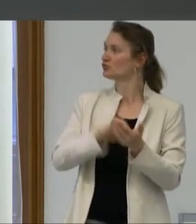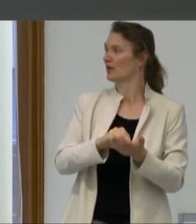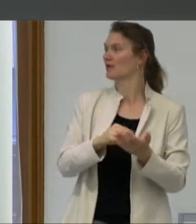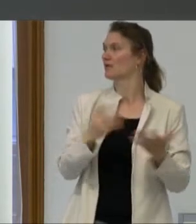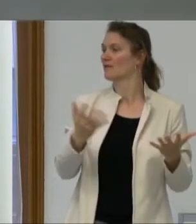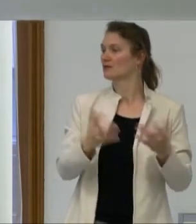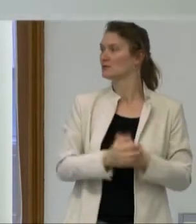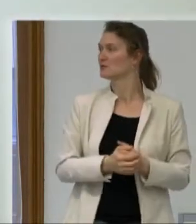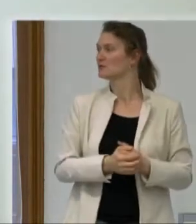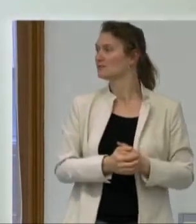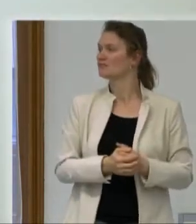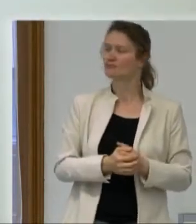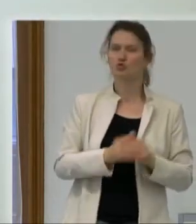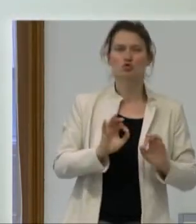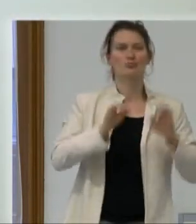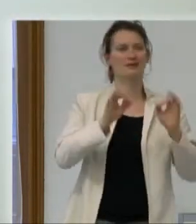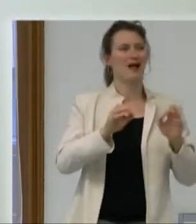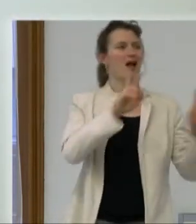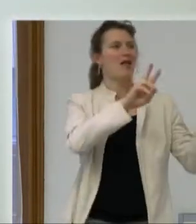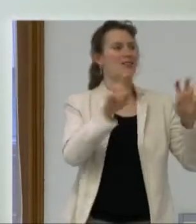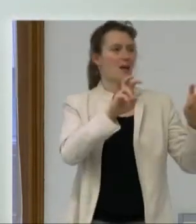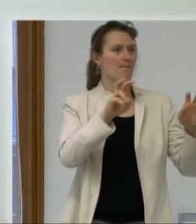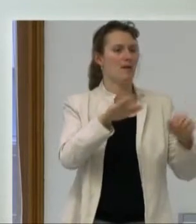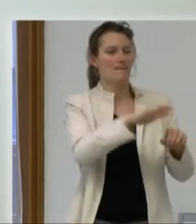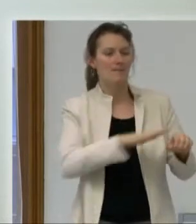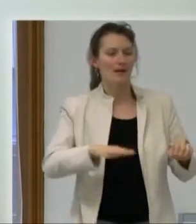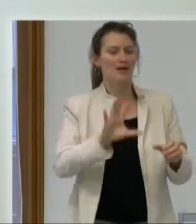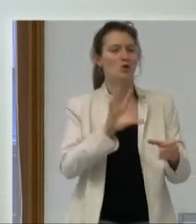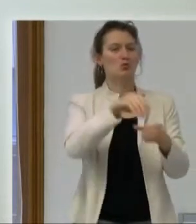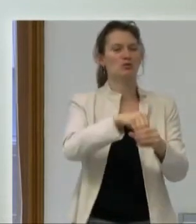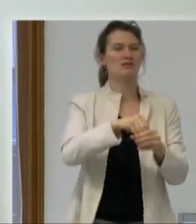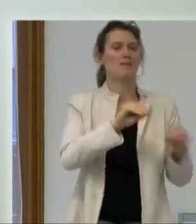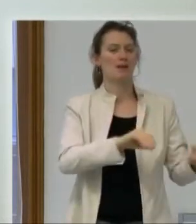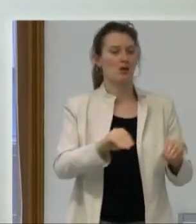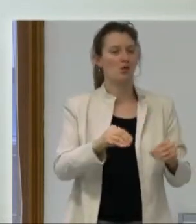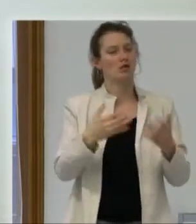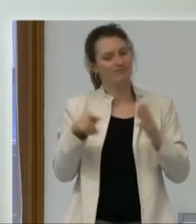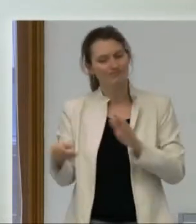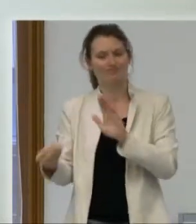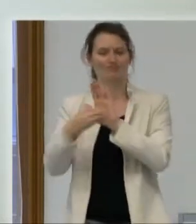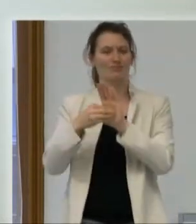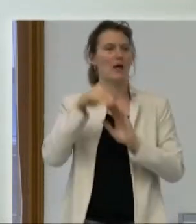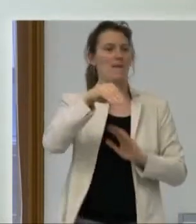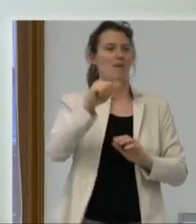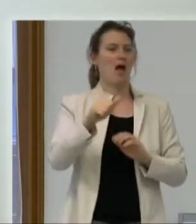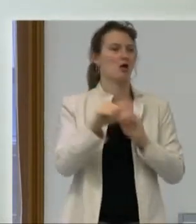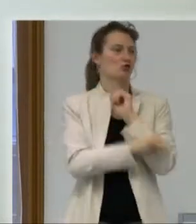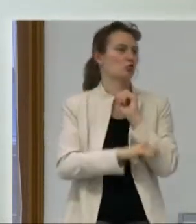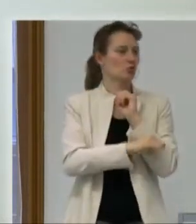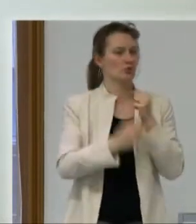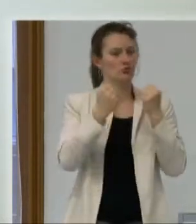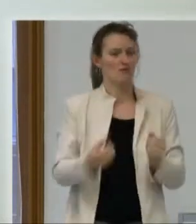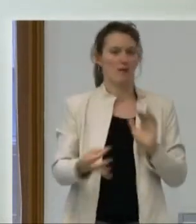eben spezielle Themen aus der inklusiven Pädagogik noch einmal im Masterstudium verankert werden. Zum Beispiel